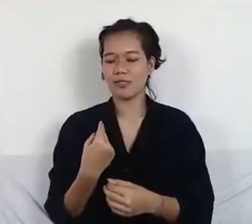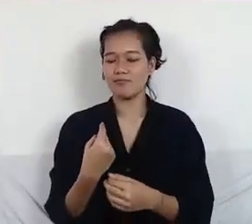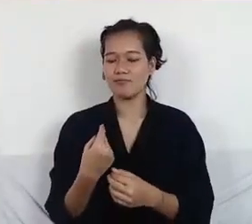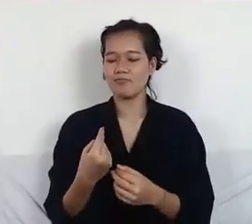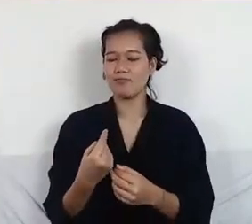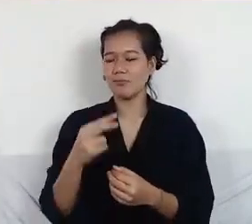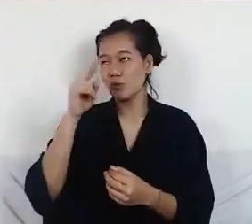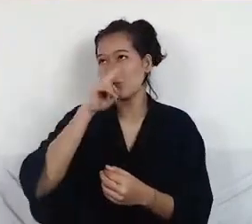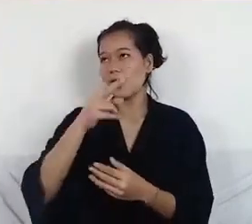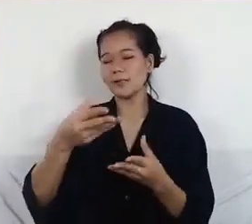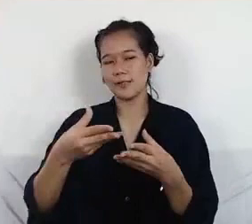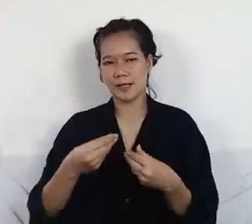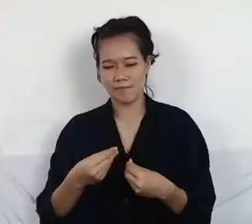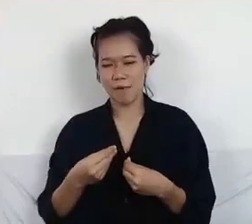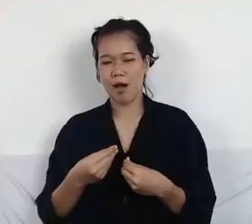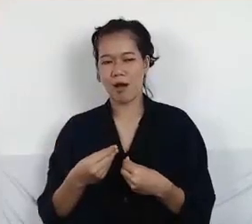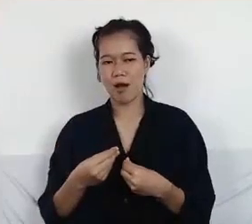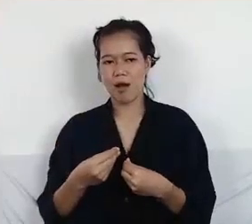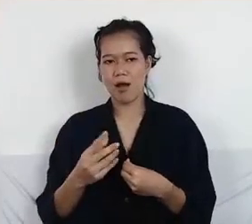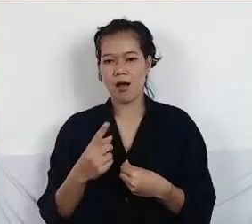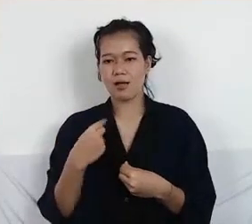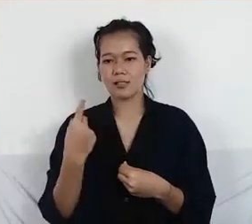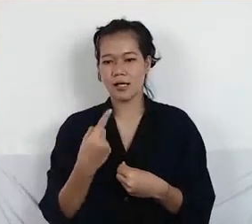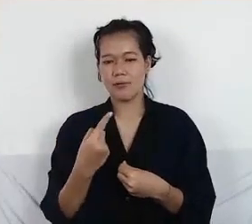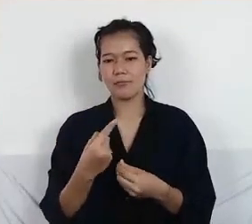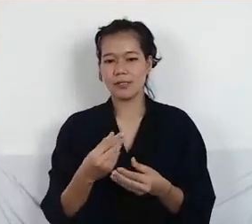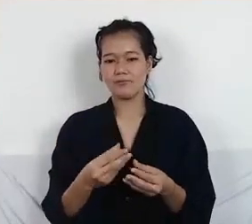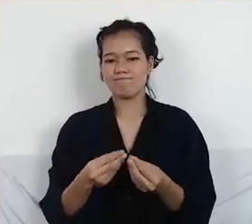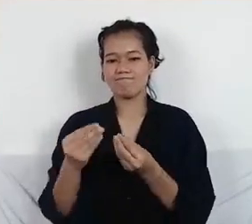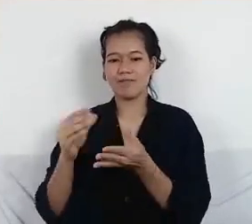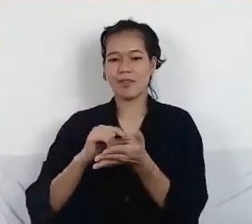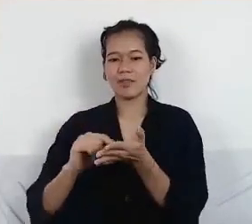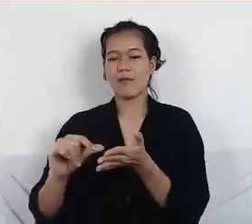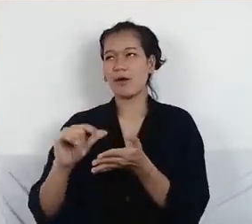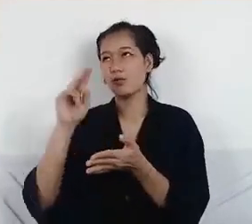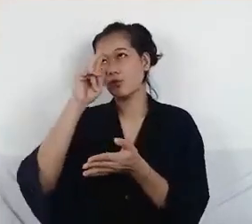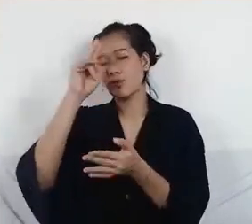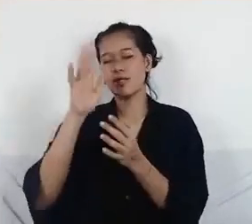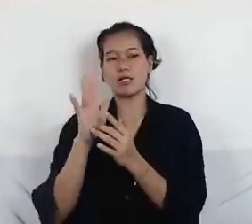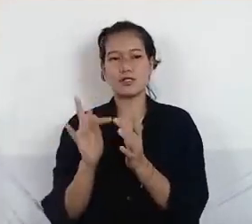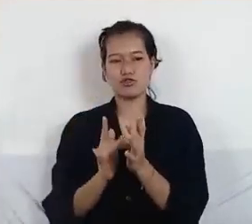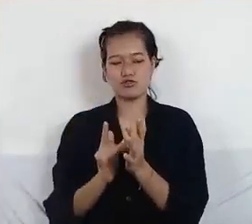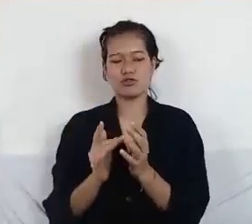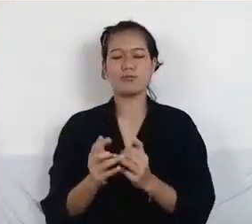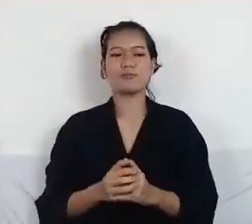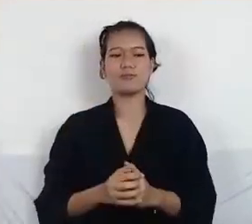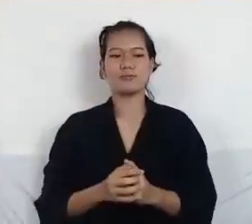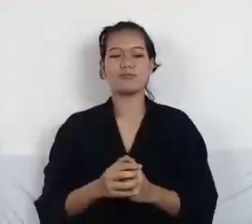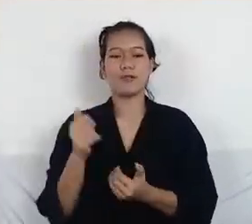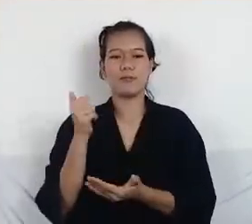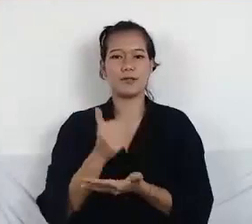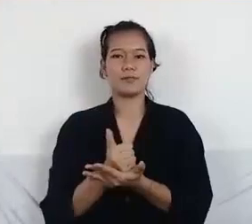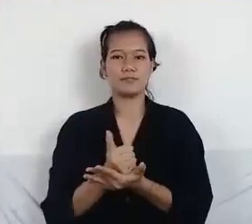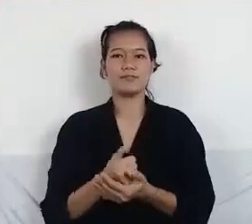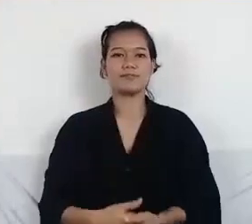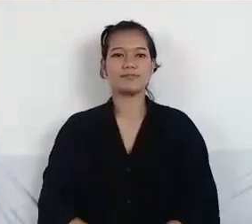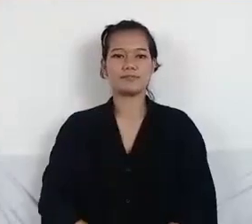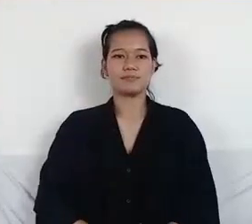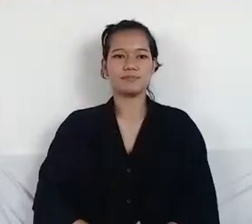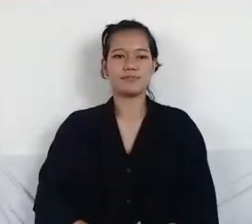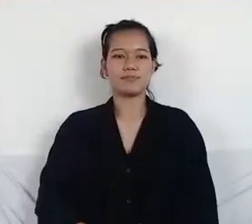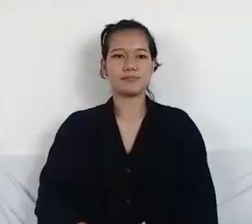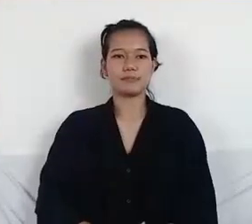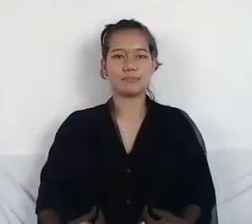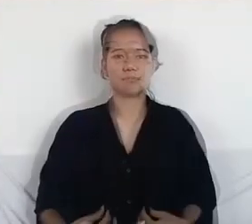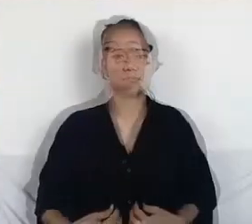terimalah persembahan kami karena kami bawa melalui nama Yesus Kristus Tuhan dan Juru Selamat kami. Amin.